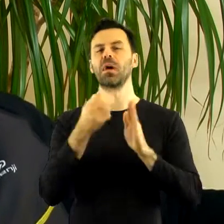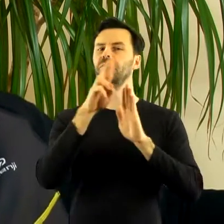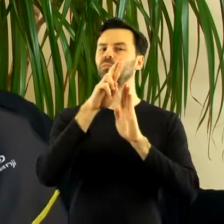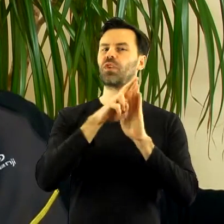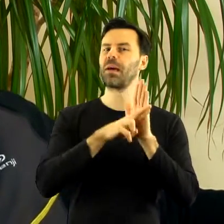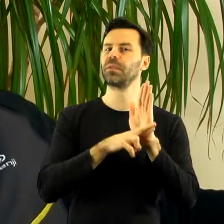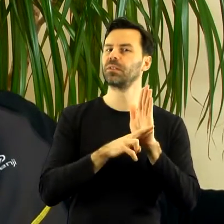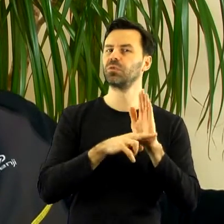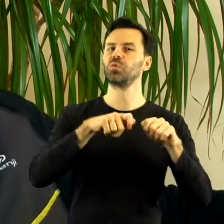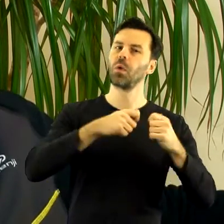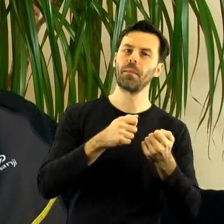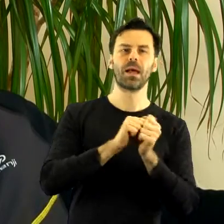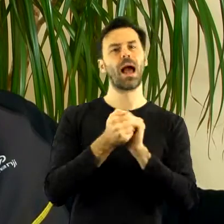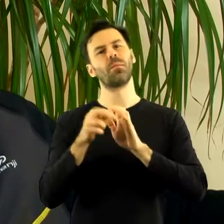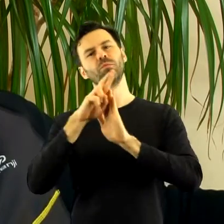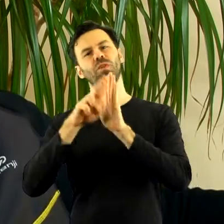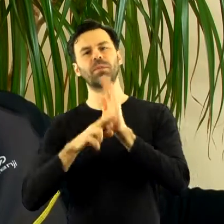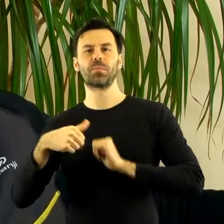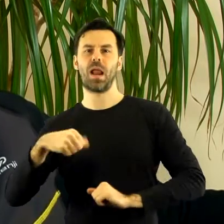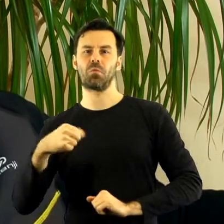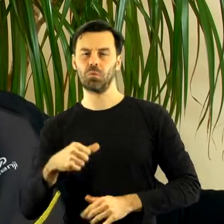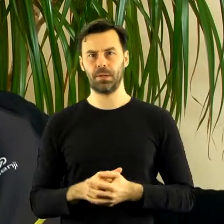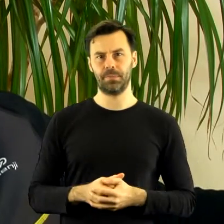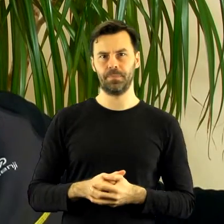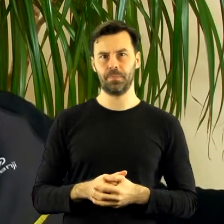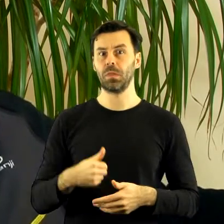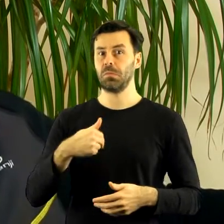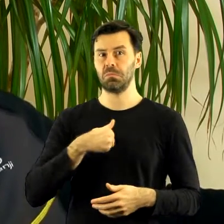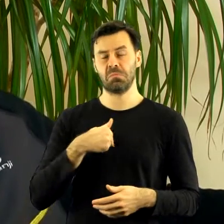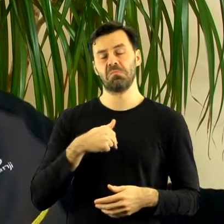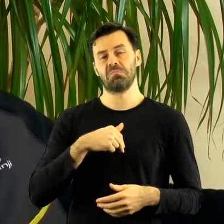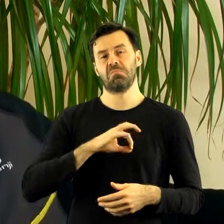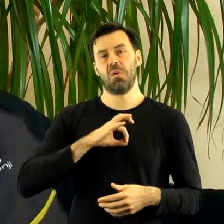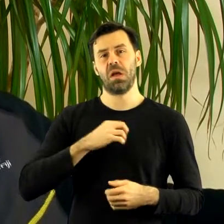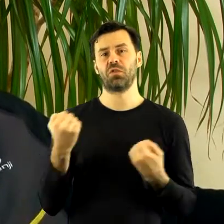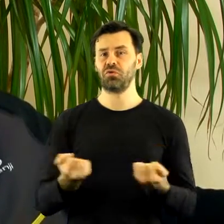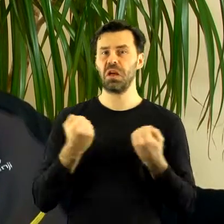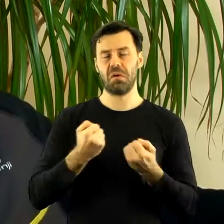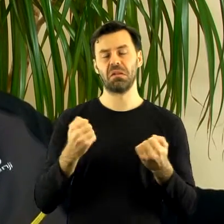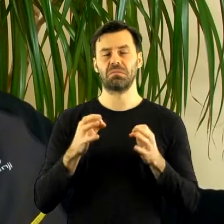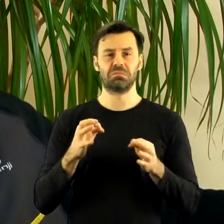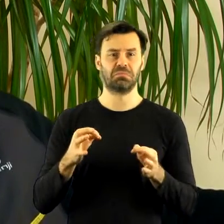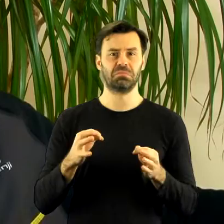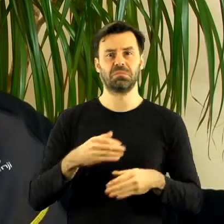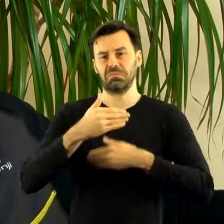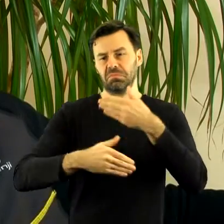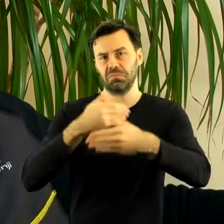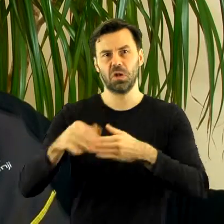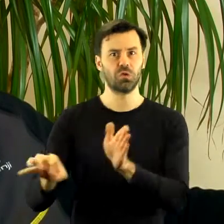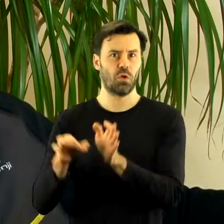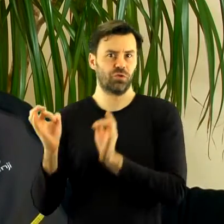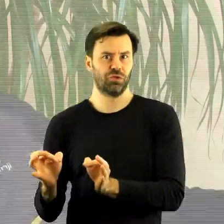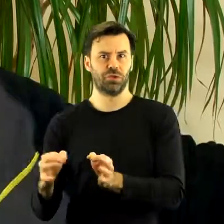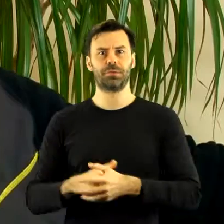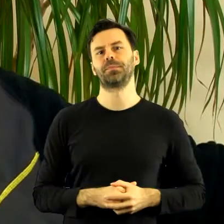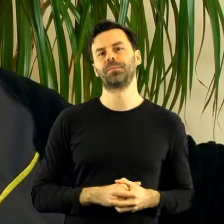niedociągnięć. I to była taka działalność w zasadzie, którą kontynuujemy, to jest taka działalność, którą kontynuujemy